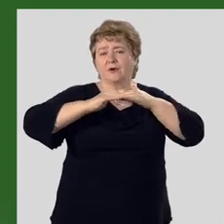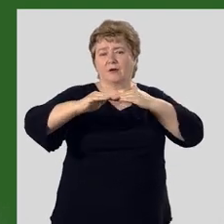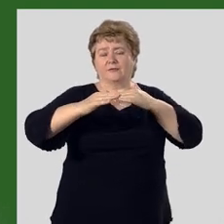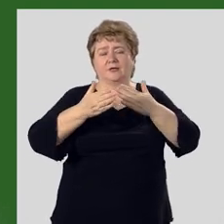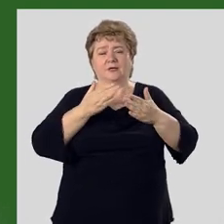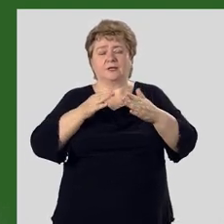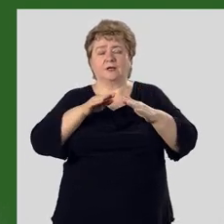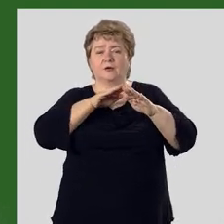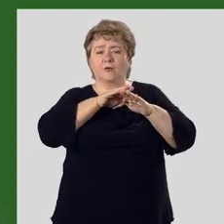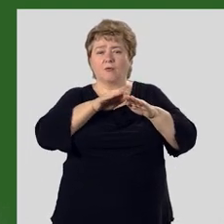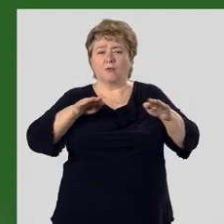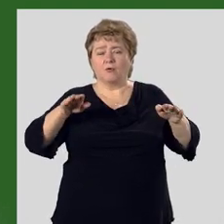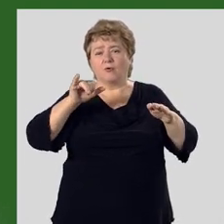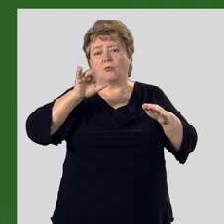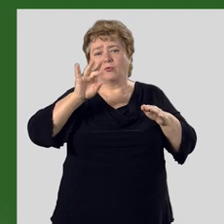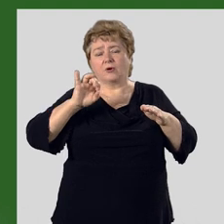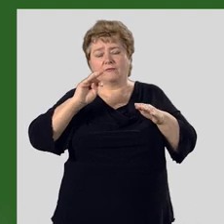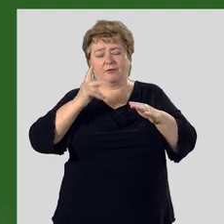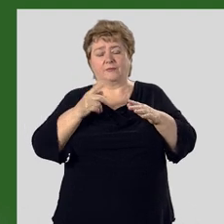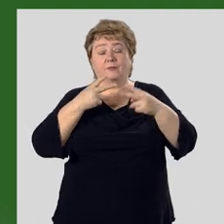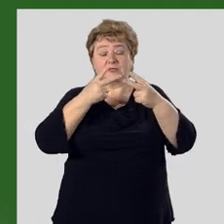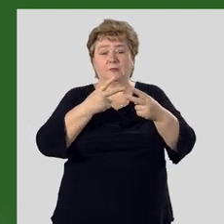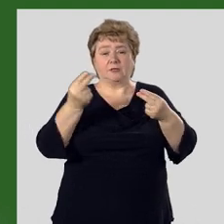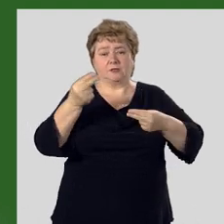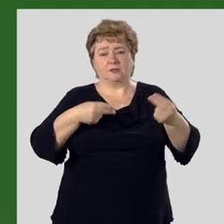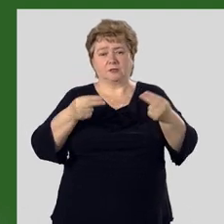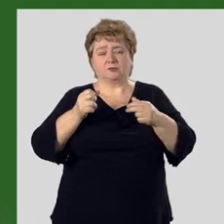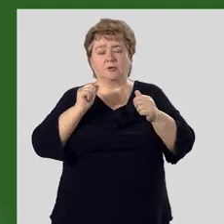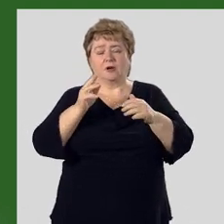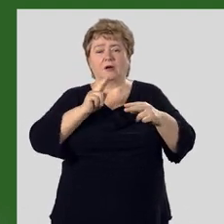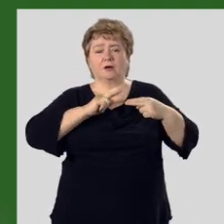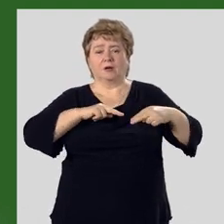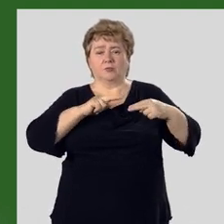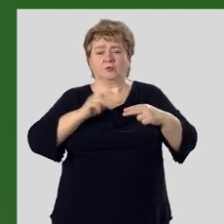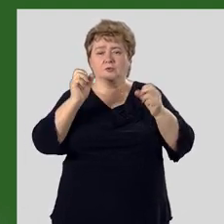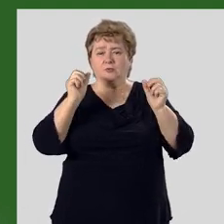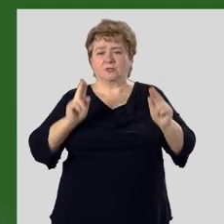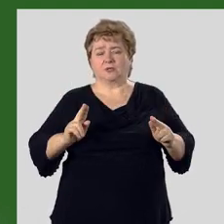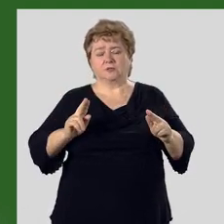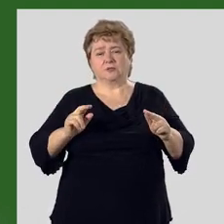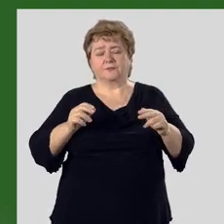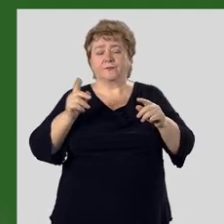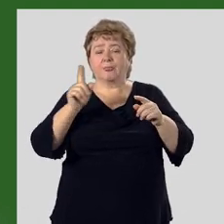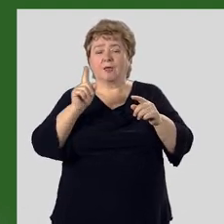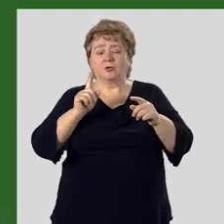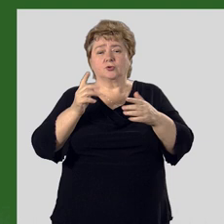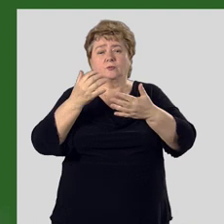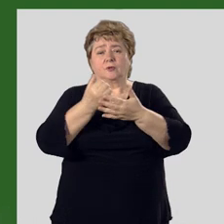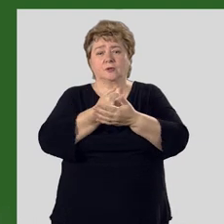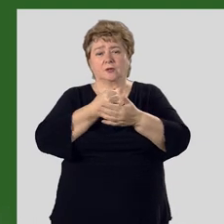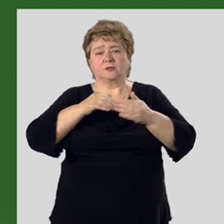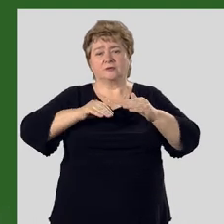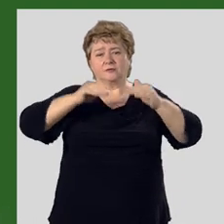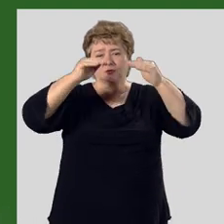«выравнивание» или «уровень». Посмотрите на рисунок, как работают специалисты. Для того, чтобы